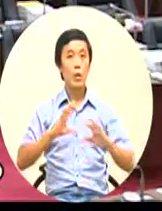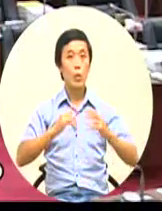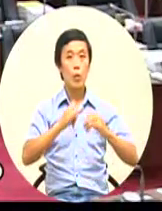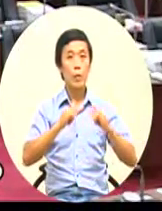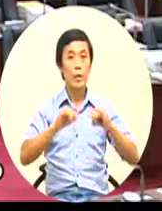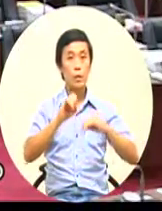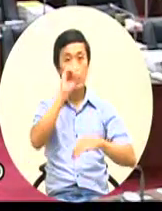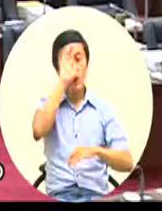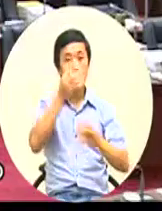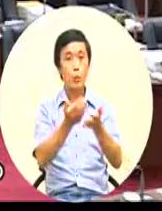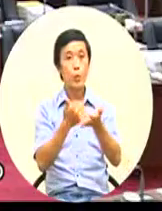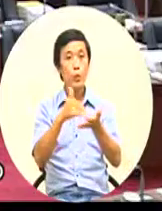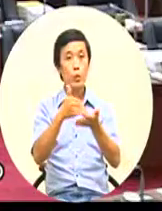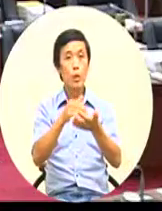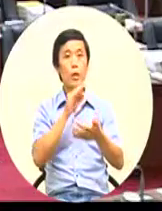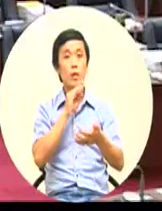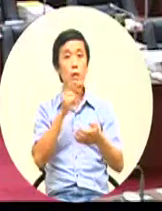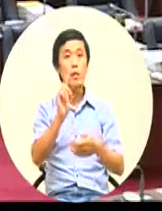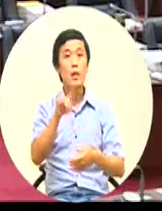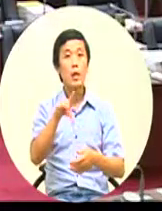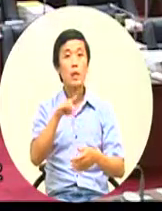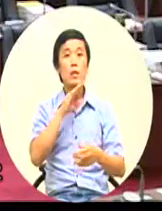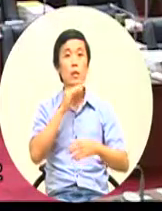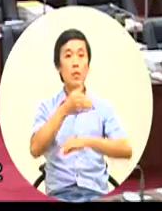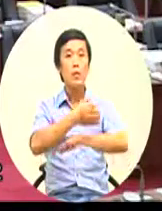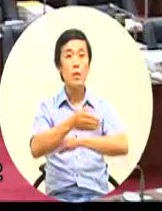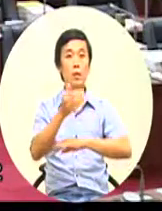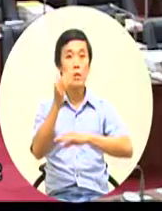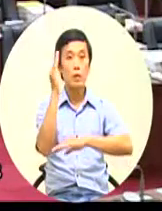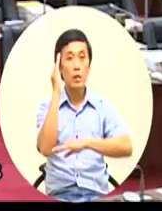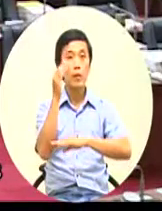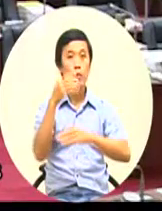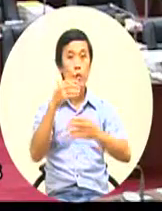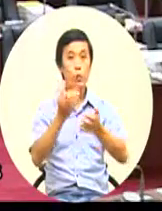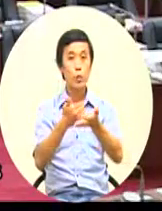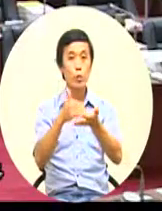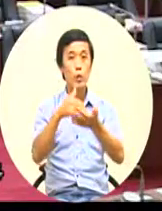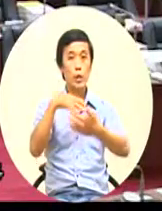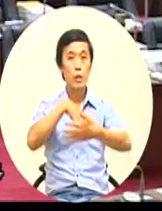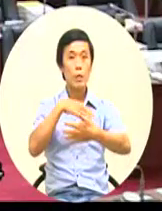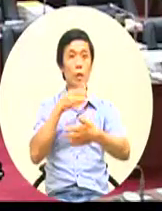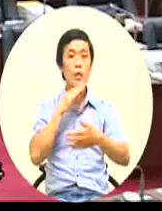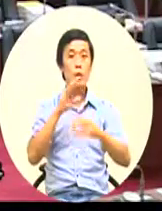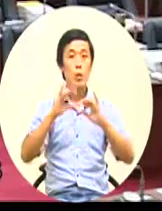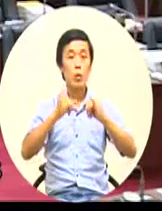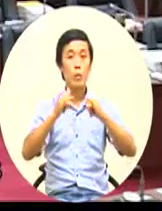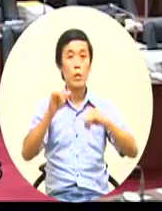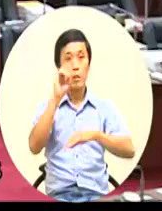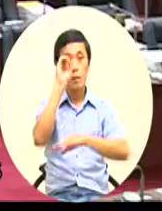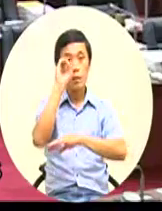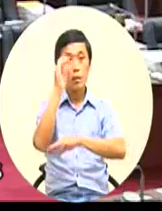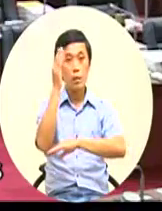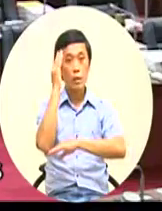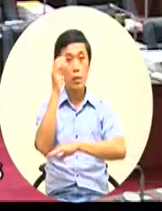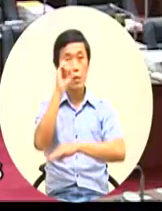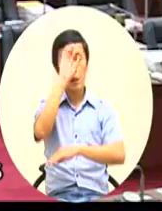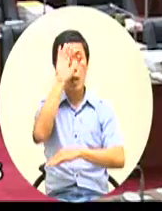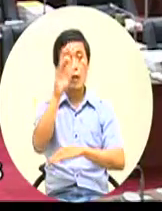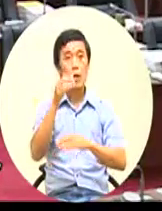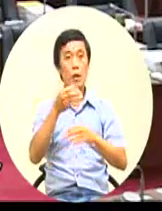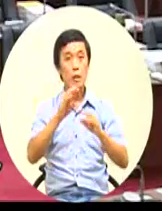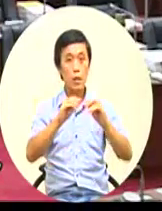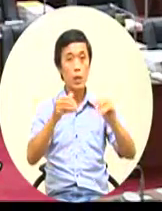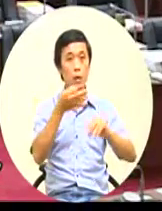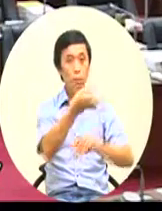哪里呢？很抱歉，就编在省政府的预算书里面。换句话说呢，国民党买地的钱呢，很可能就是人民的预